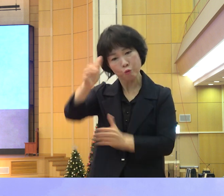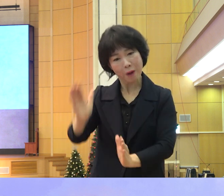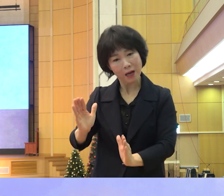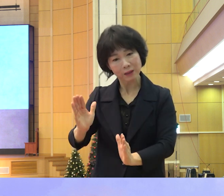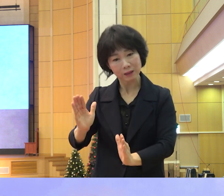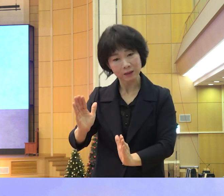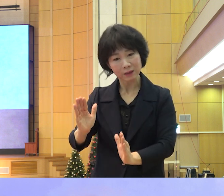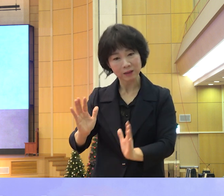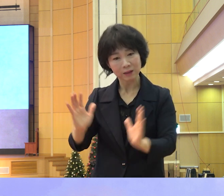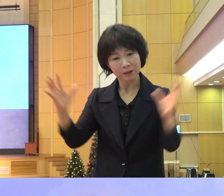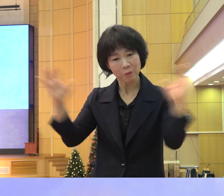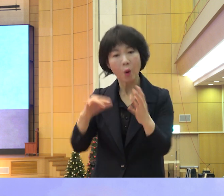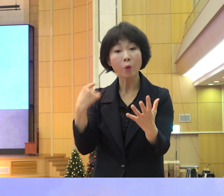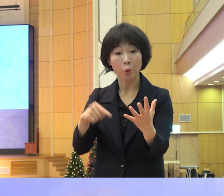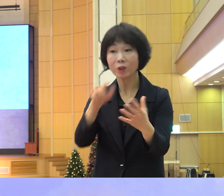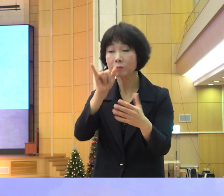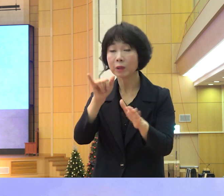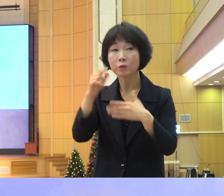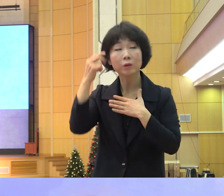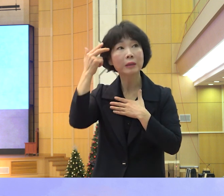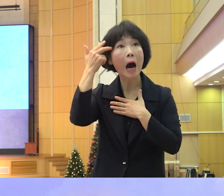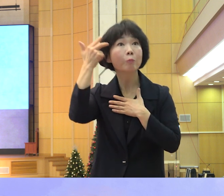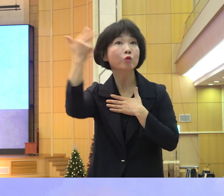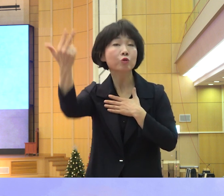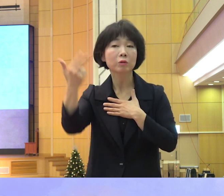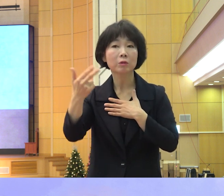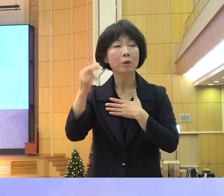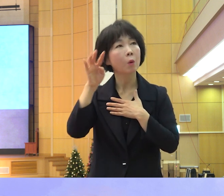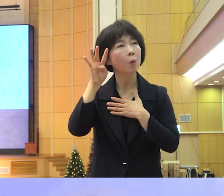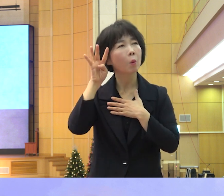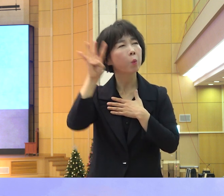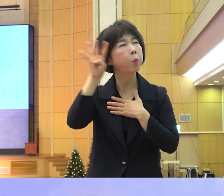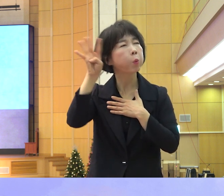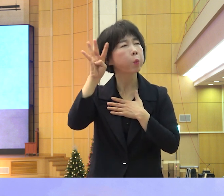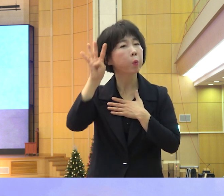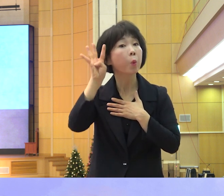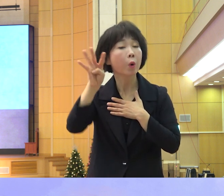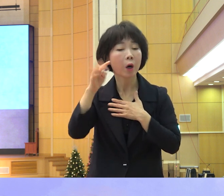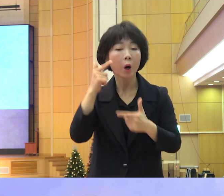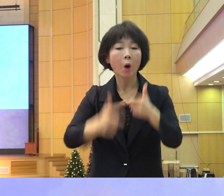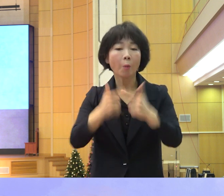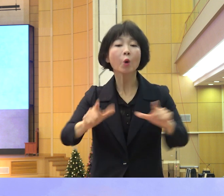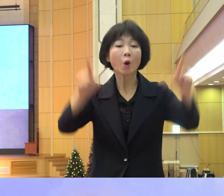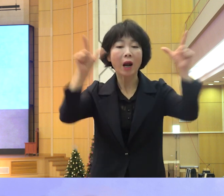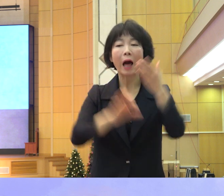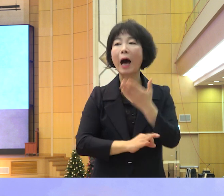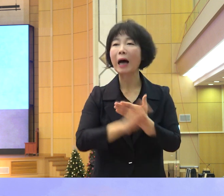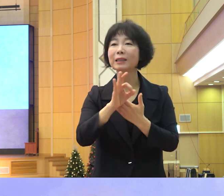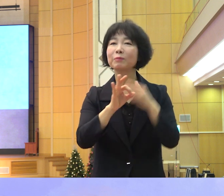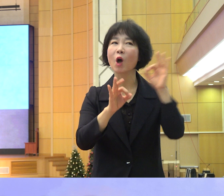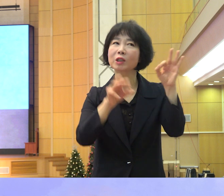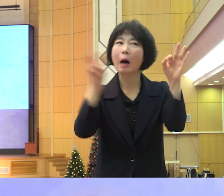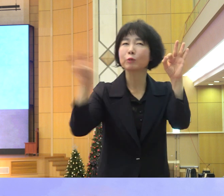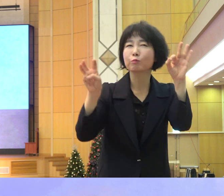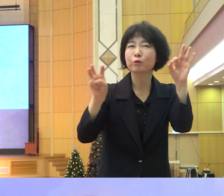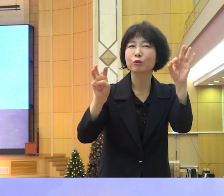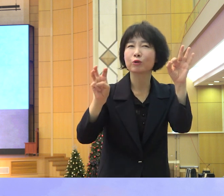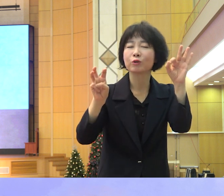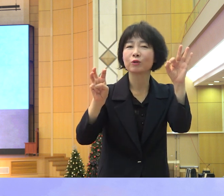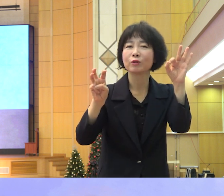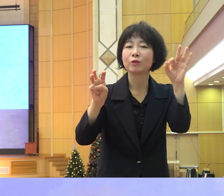그리고 돌아오는 목요일 날과 토요일 날은 오전 10시 30분,